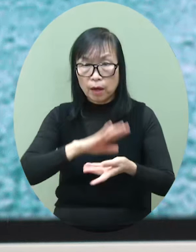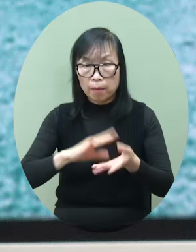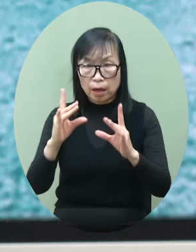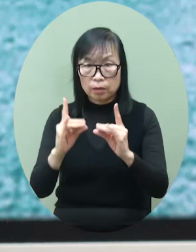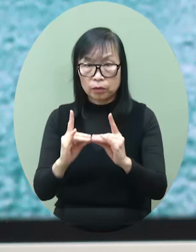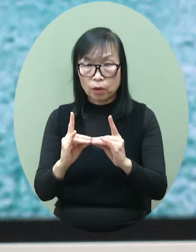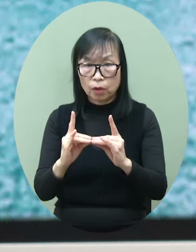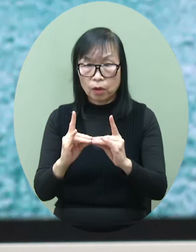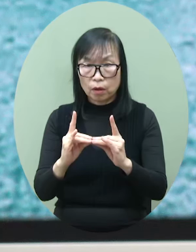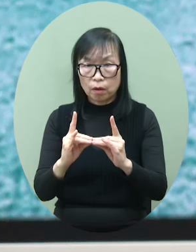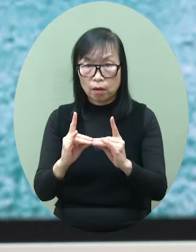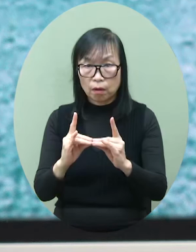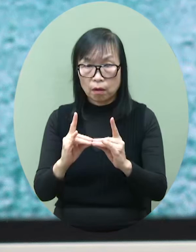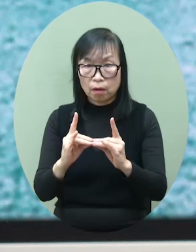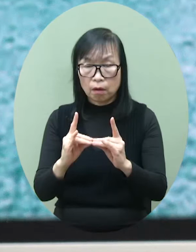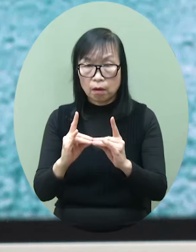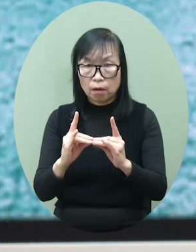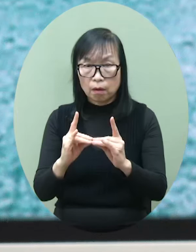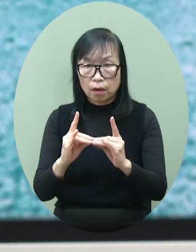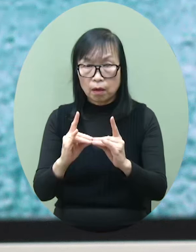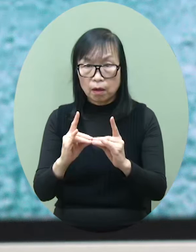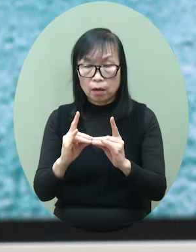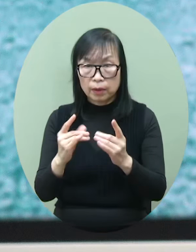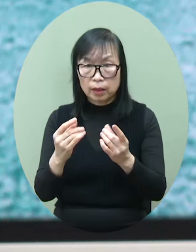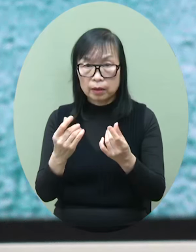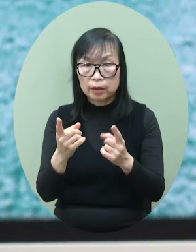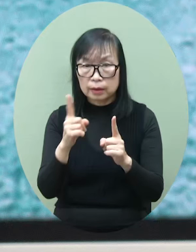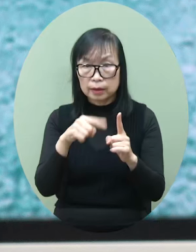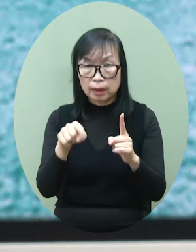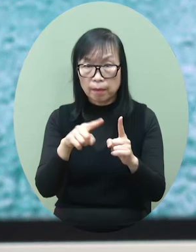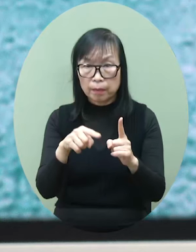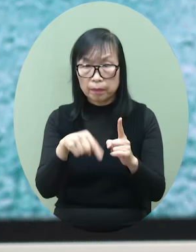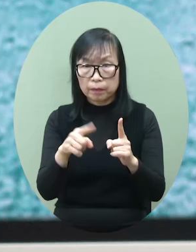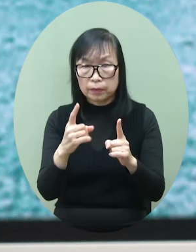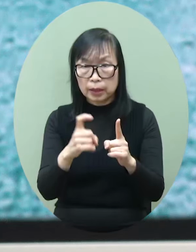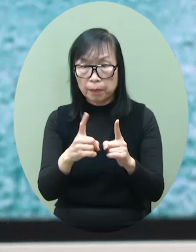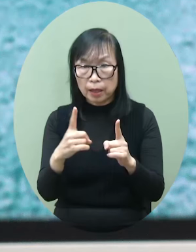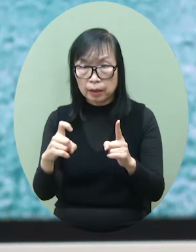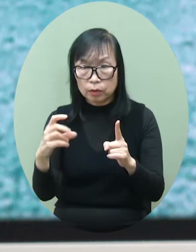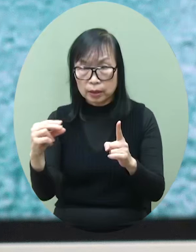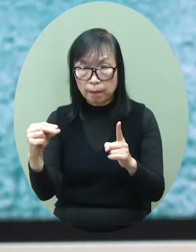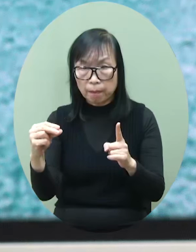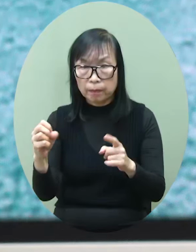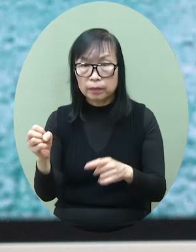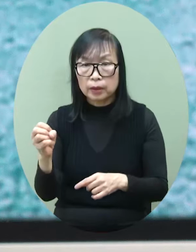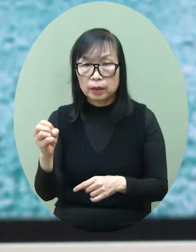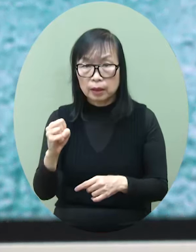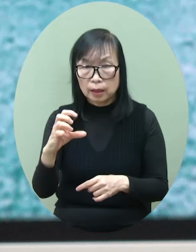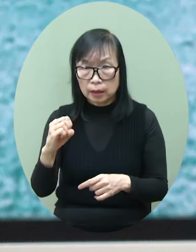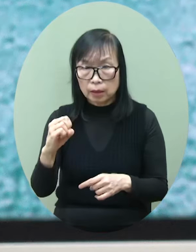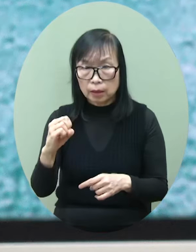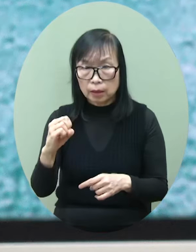病床的數目是1,197張使用量是56%